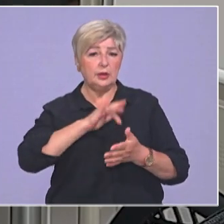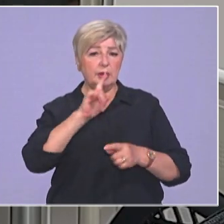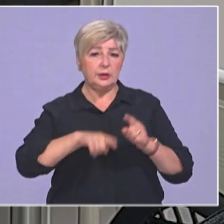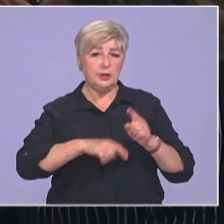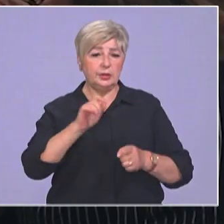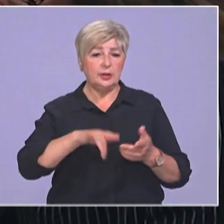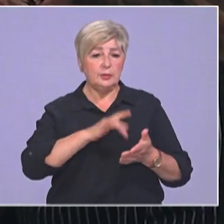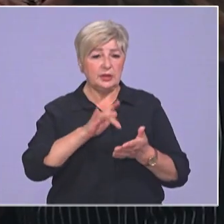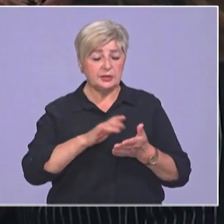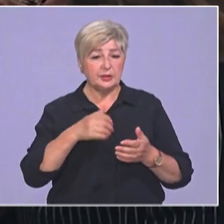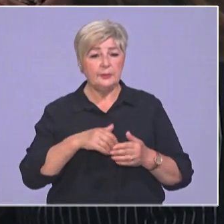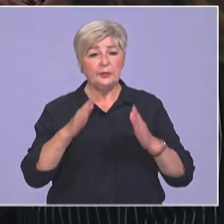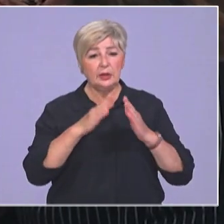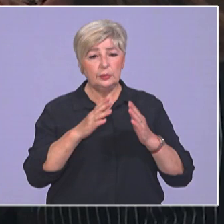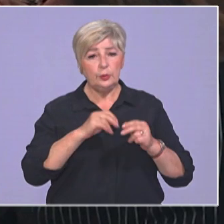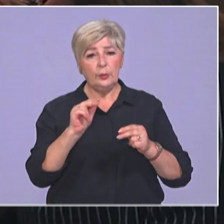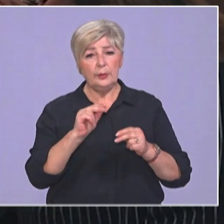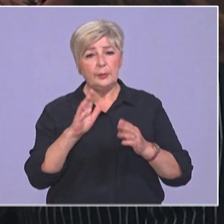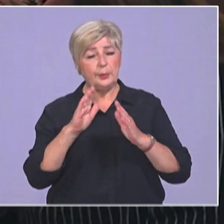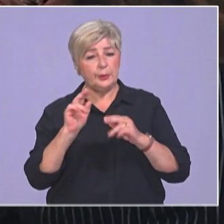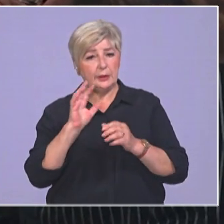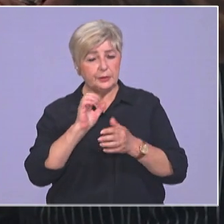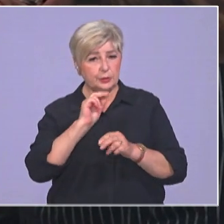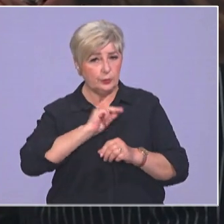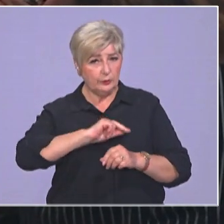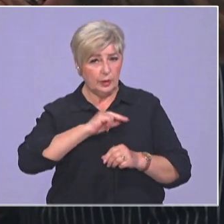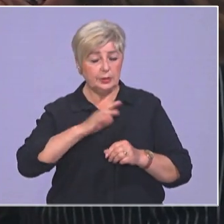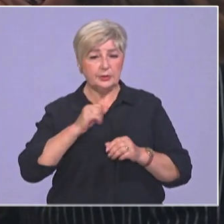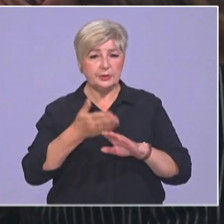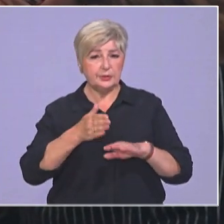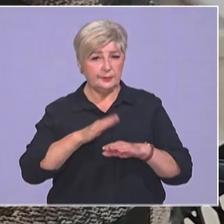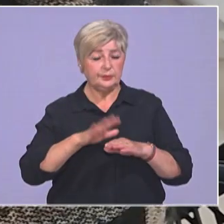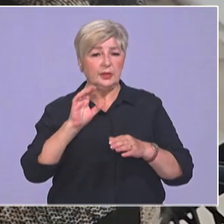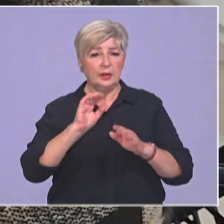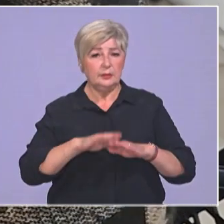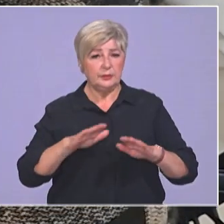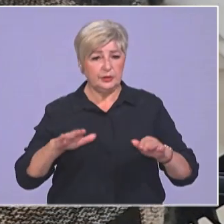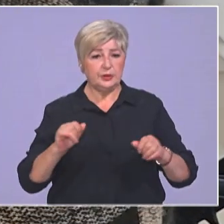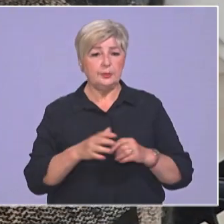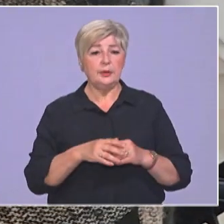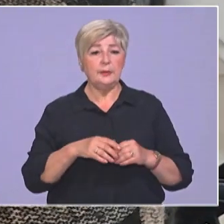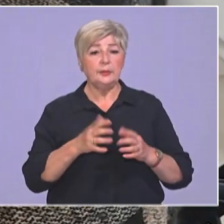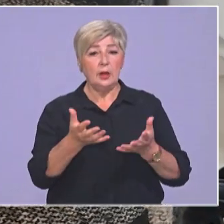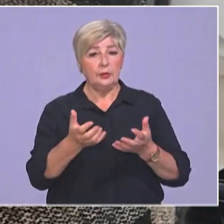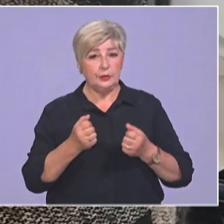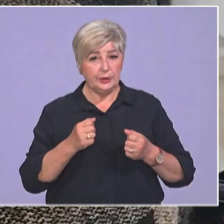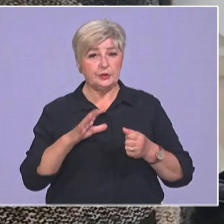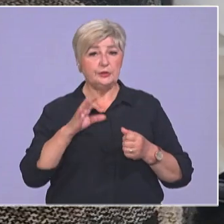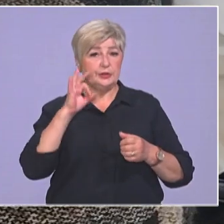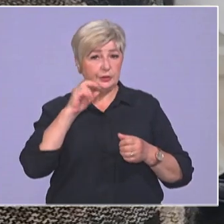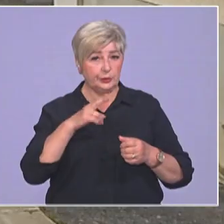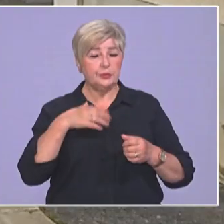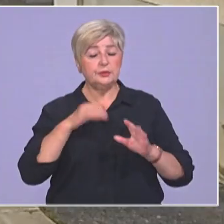працювала з дорослими та дітьми з вадами психічного розвитку. Отримавши диплом, жінка зможе продовжити працювати у Франції за